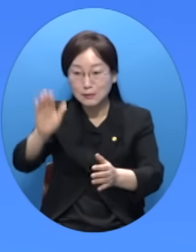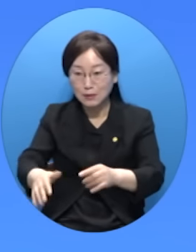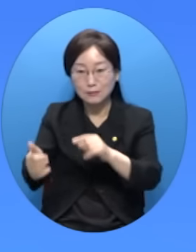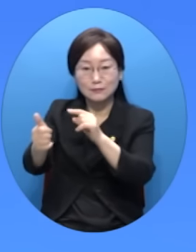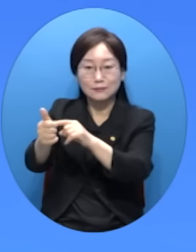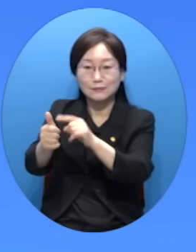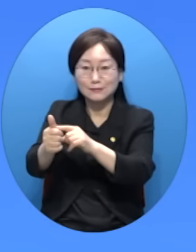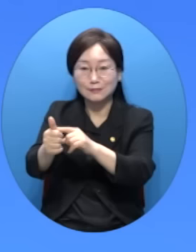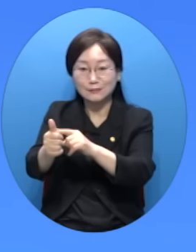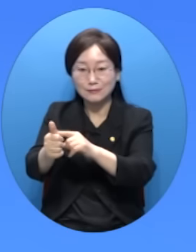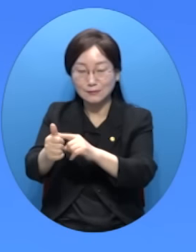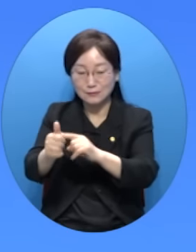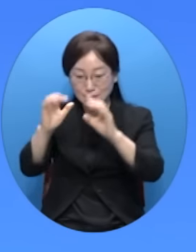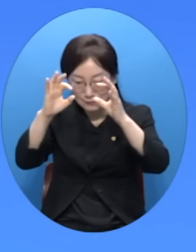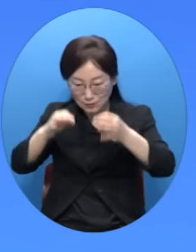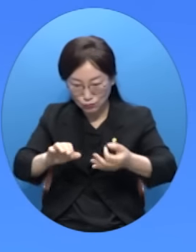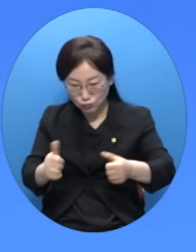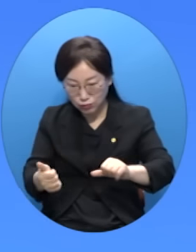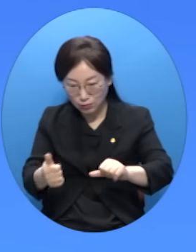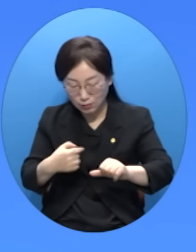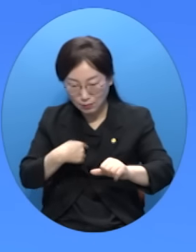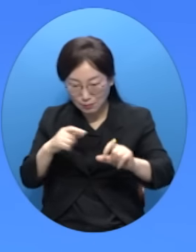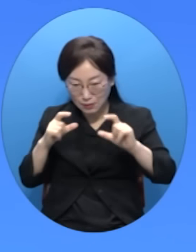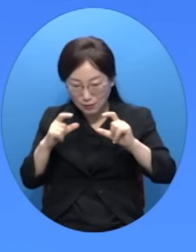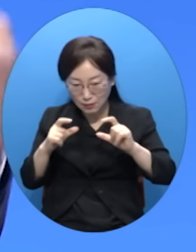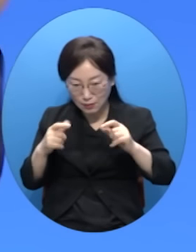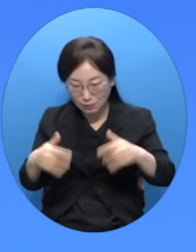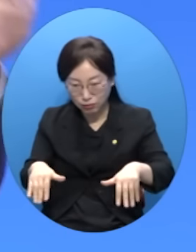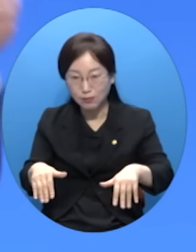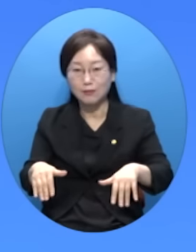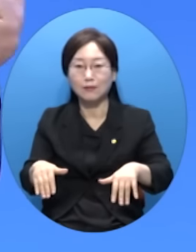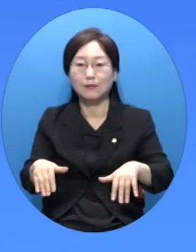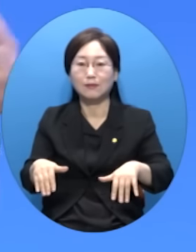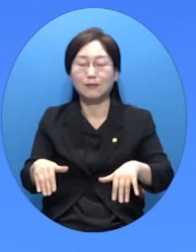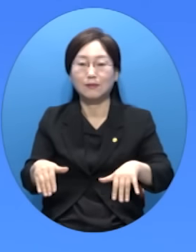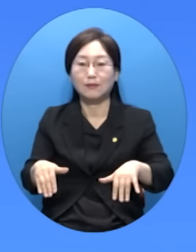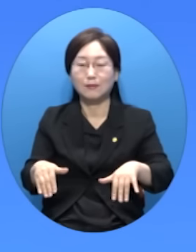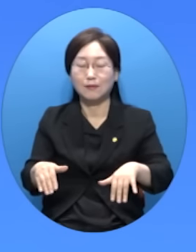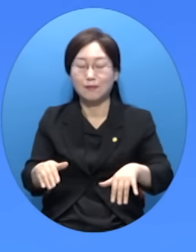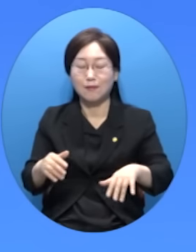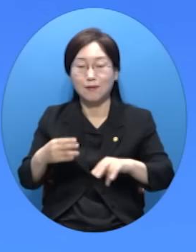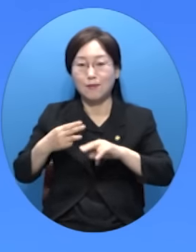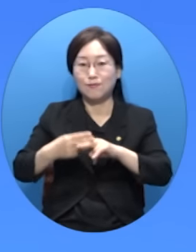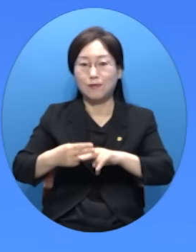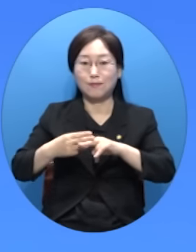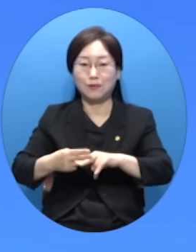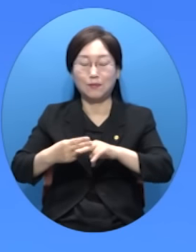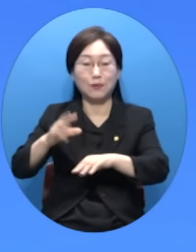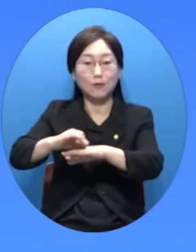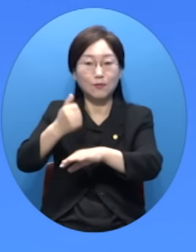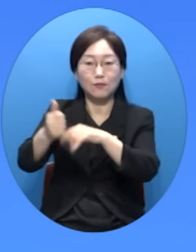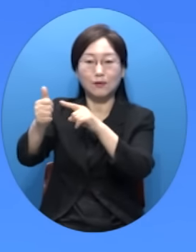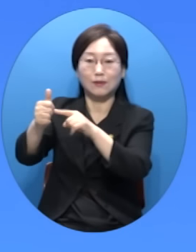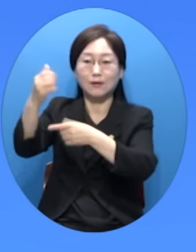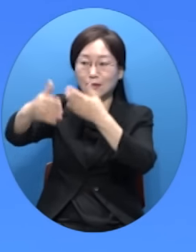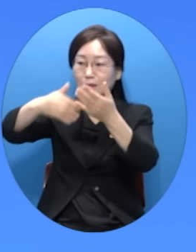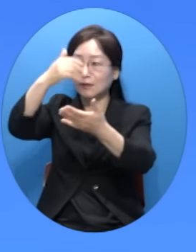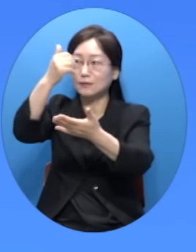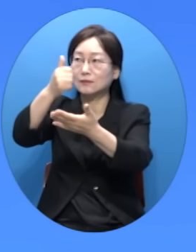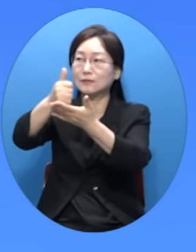작아지고 약해졌습니다. 그 천하를 호령하던 히스기야 왕이 하나님 앞에